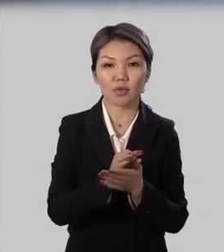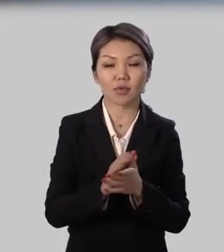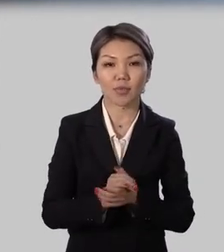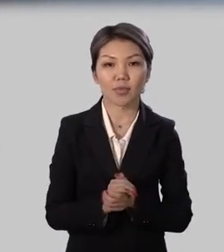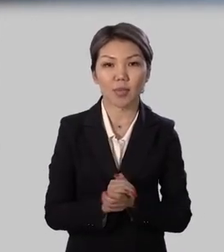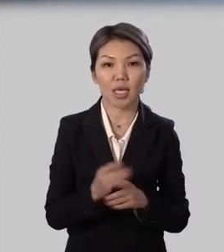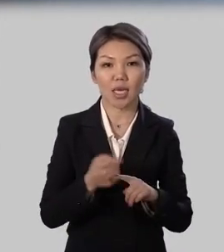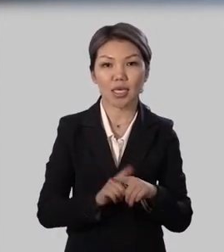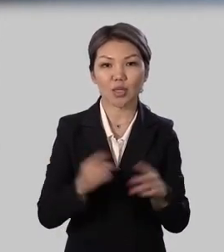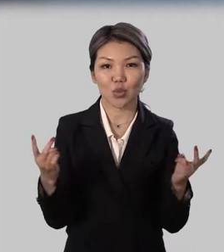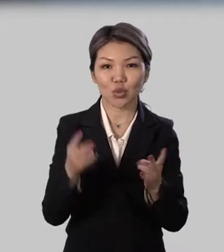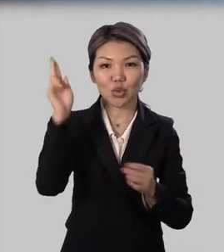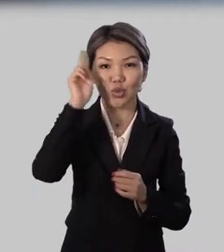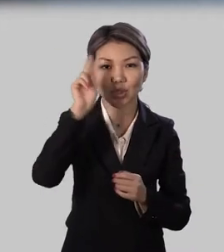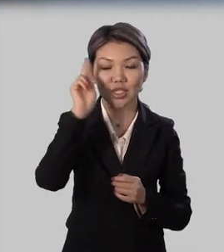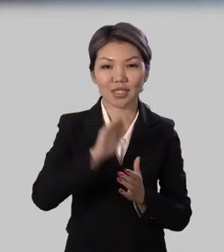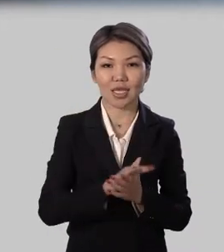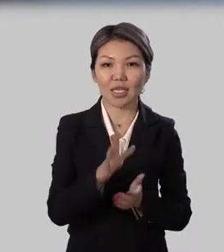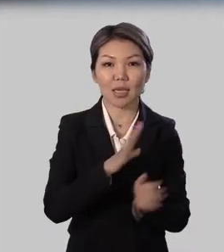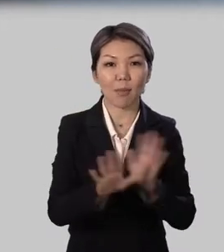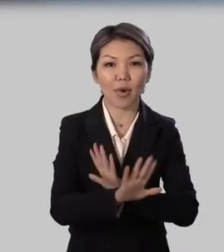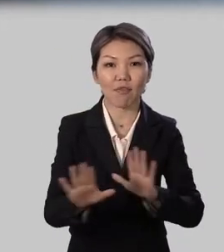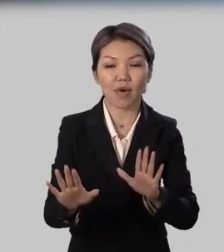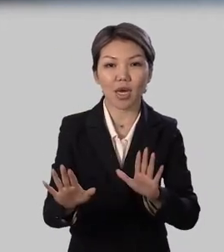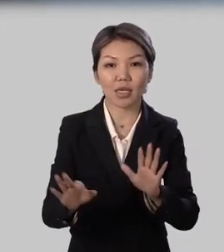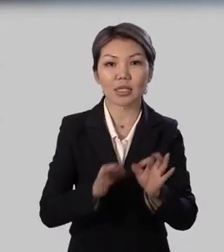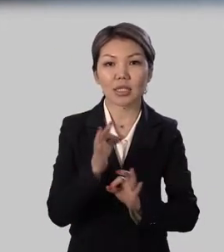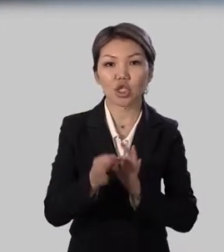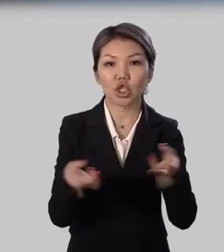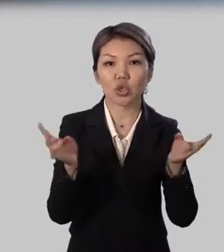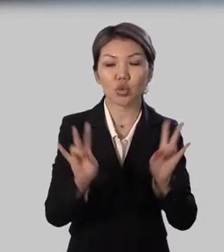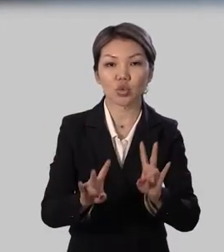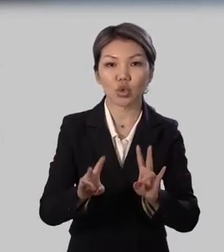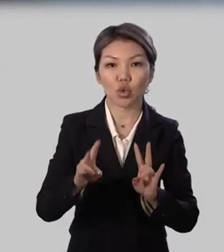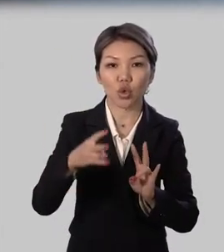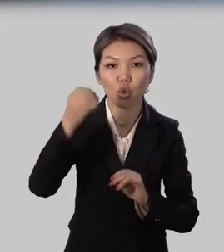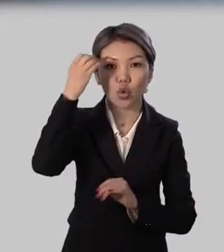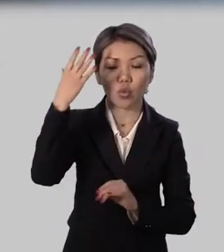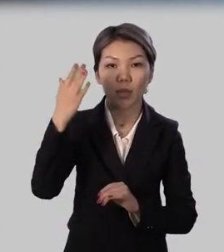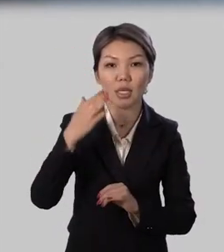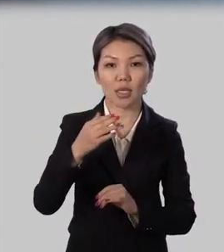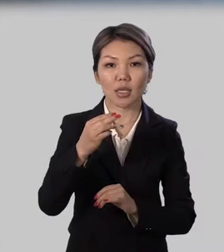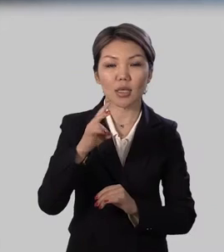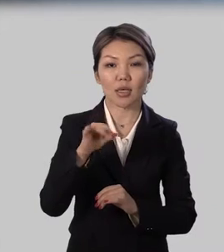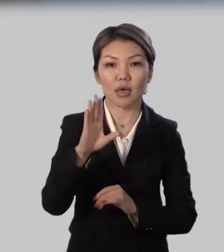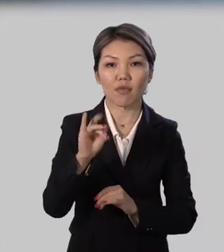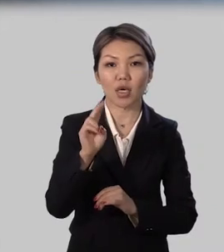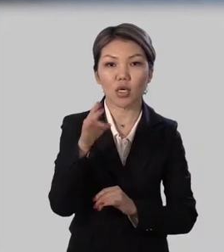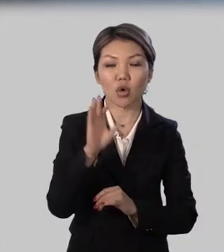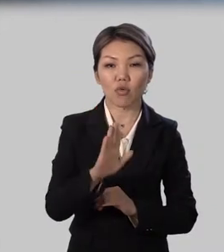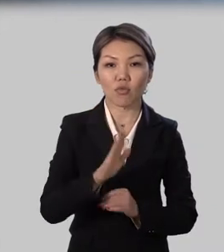этому нужно учиться не бывает лишних умений и навыков будем пополнять свои